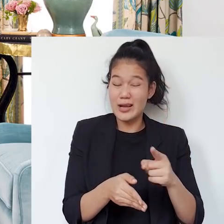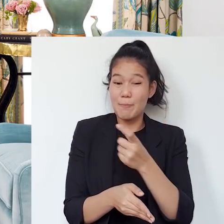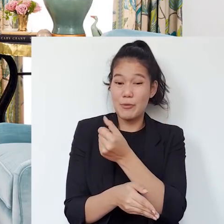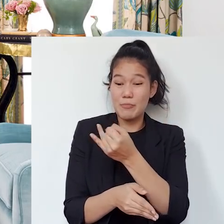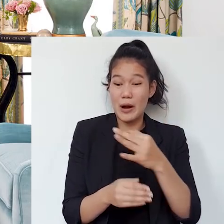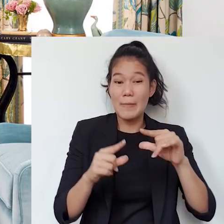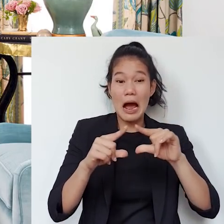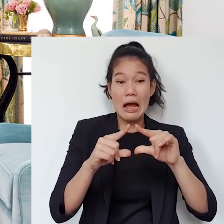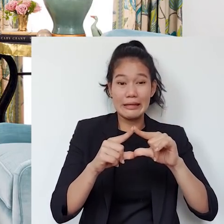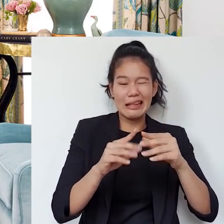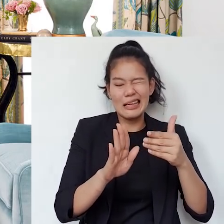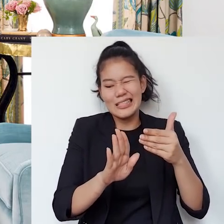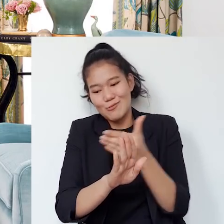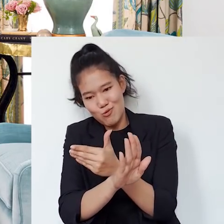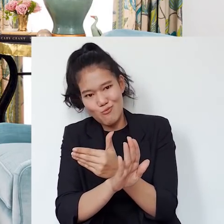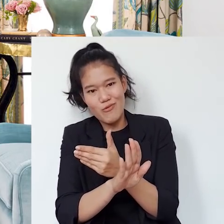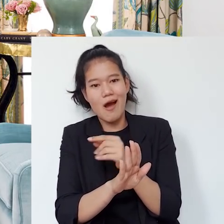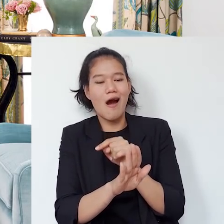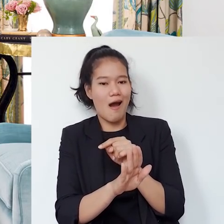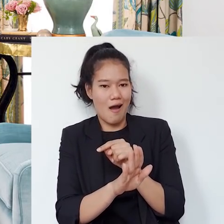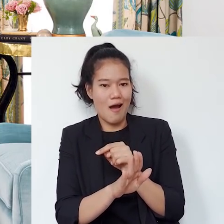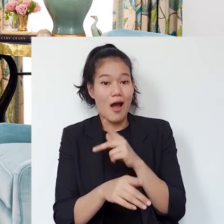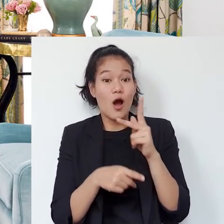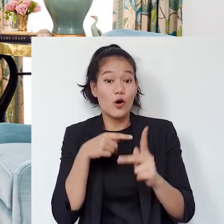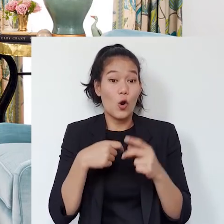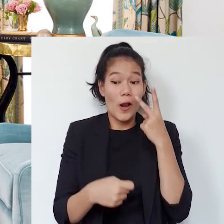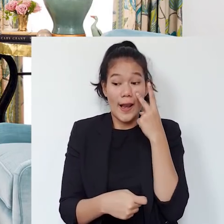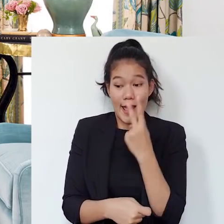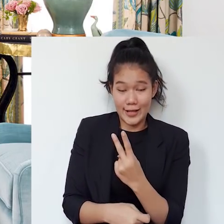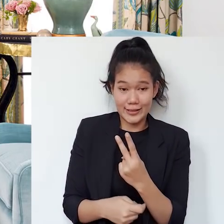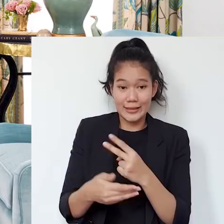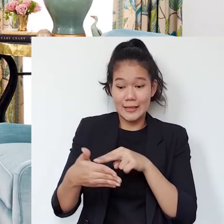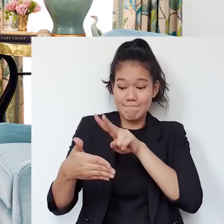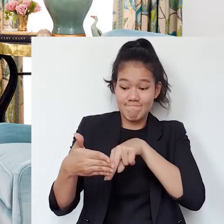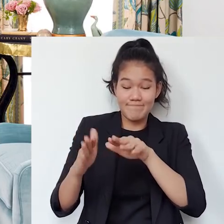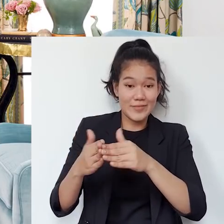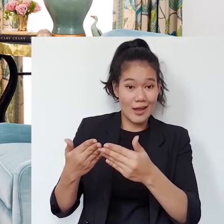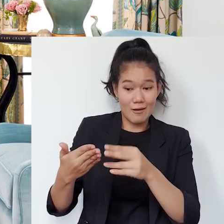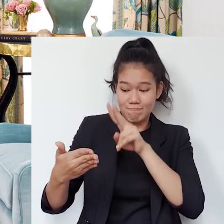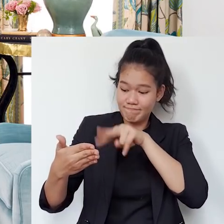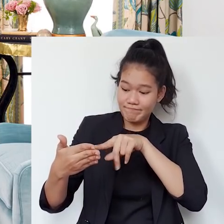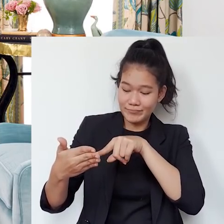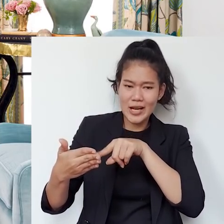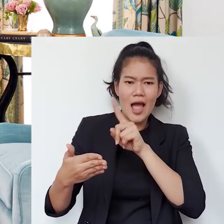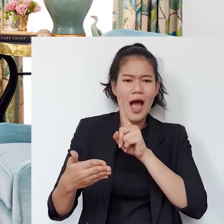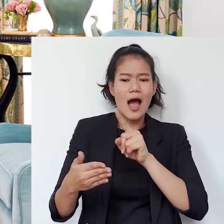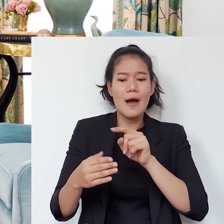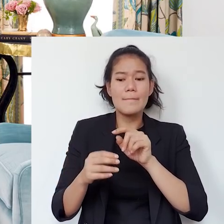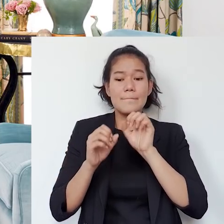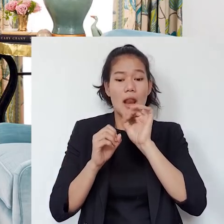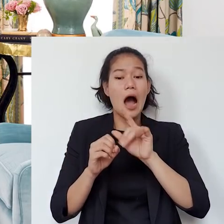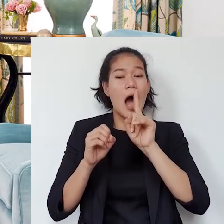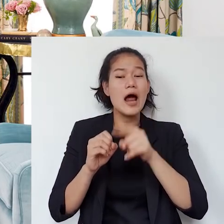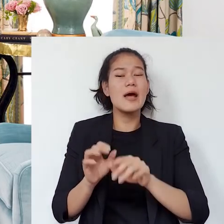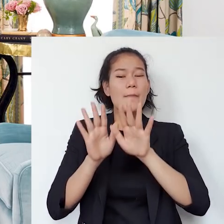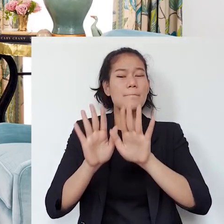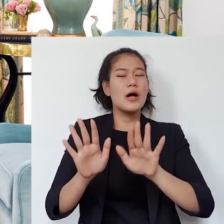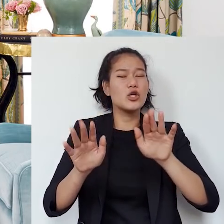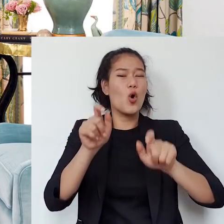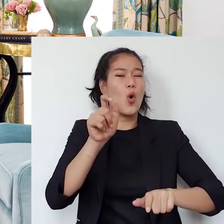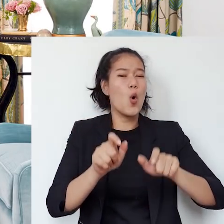yang sebelumnya Bapak Ibu. Ketika kita melihat di sana dikatakan ada banyak orang yang